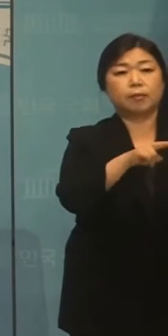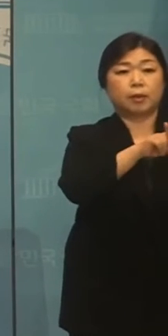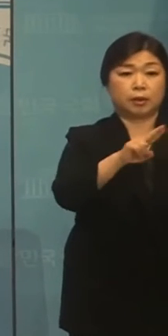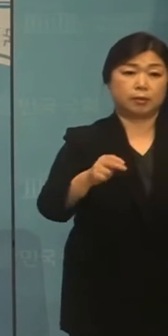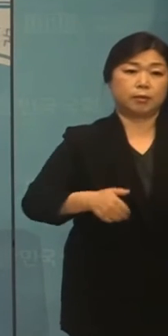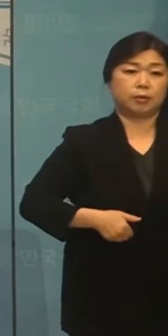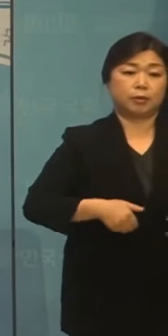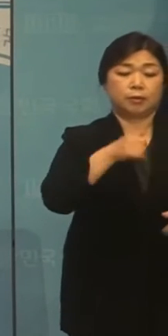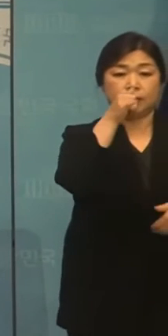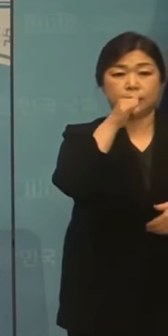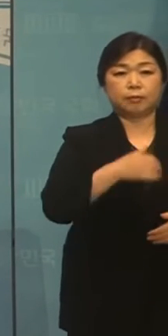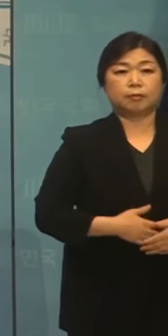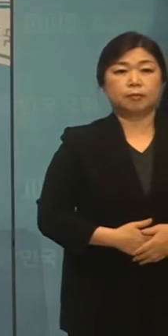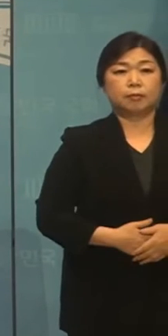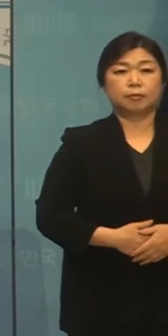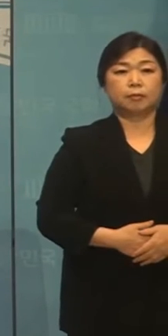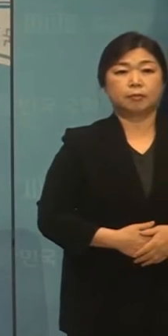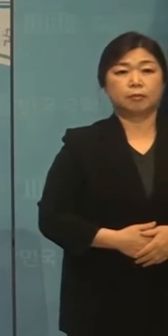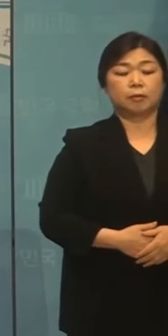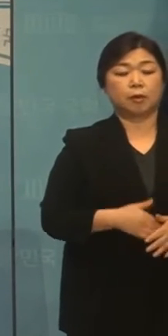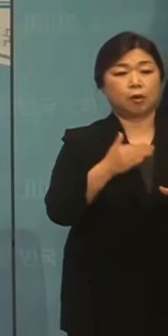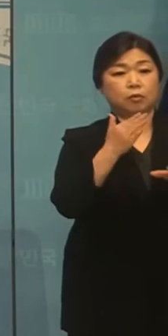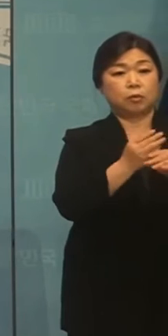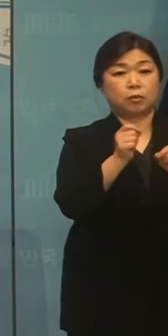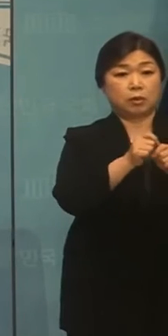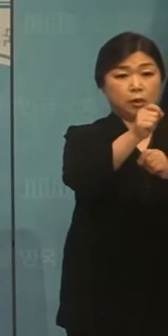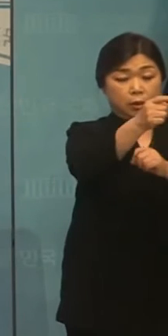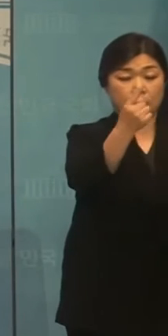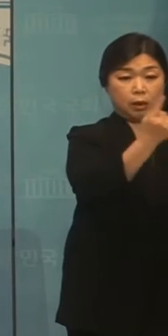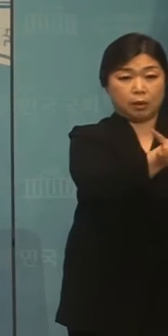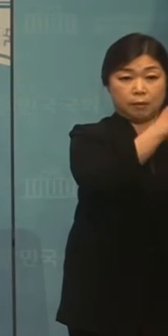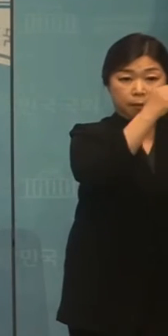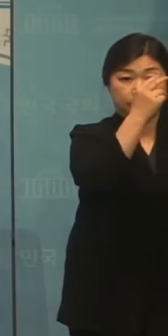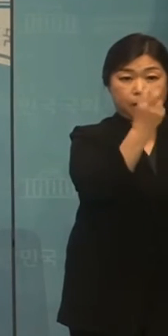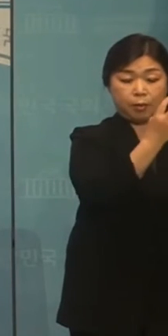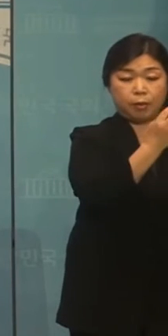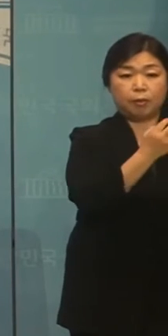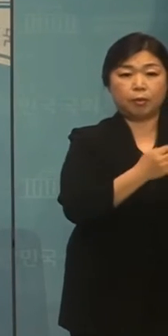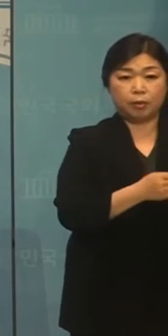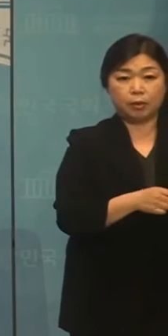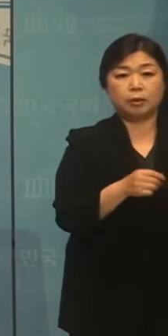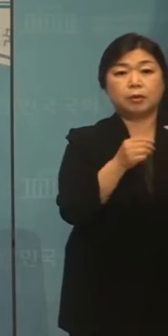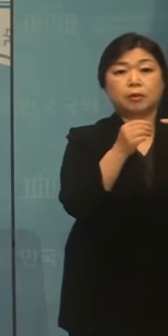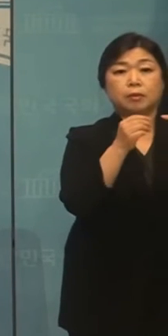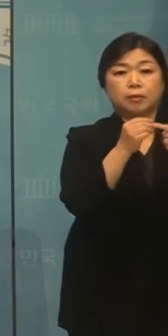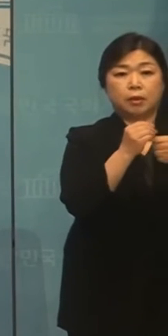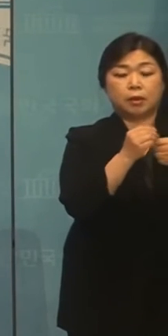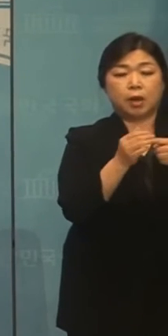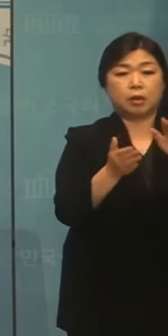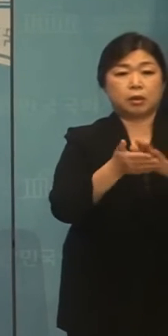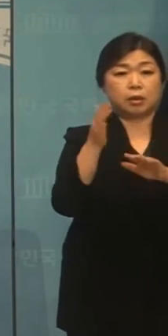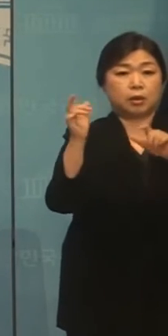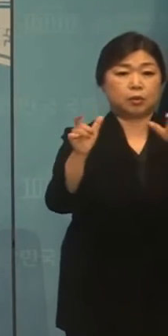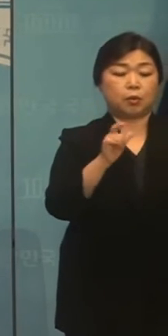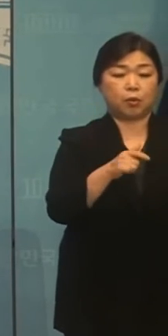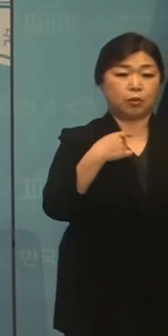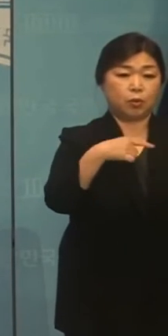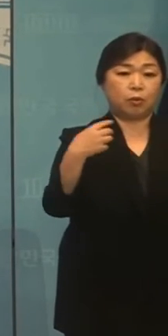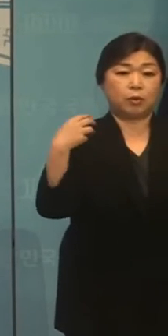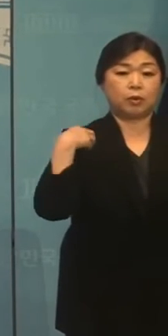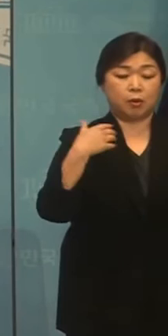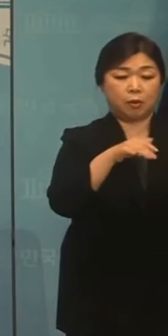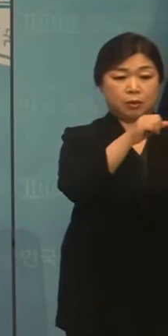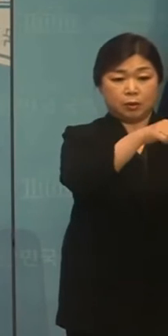폐지해야 합니다. 중장기 개선 방안으로는 첫째, 시도교육청 산하의